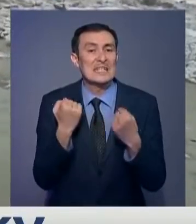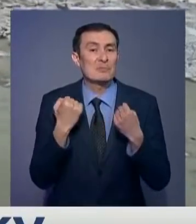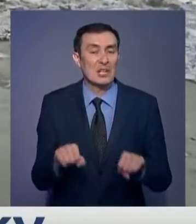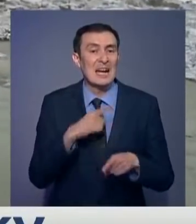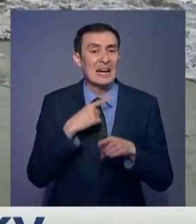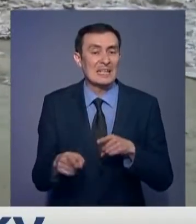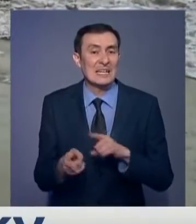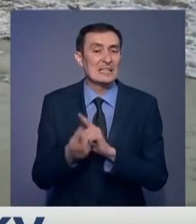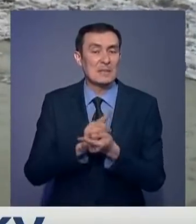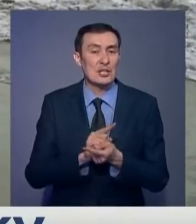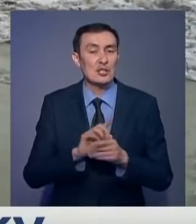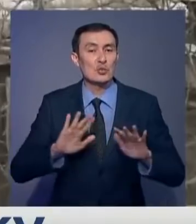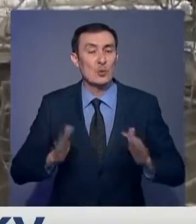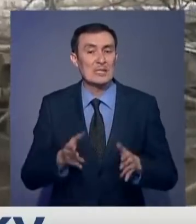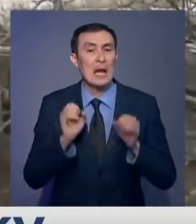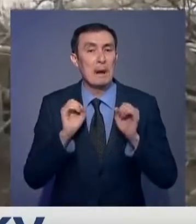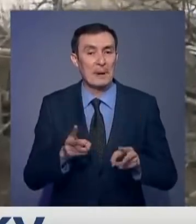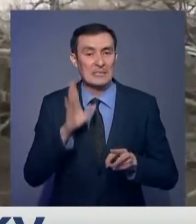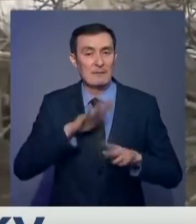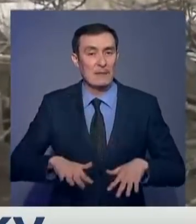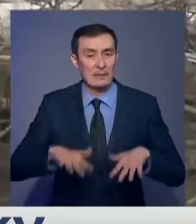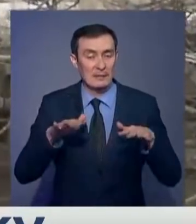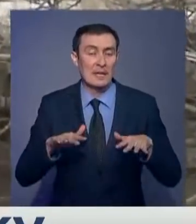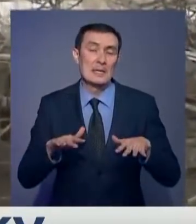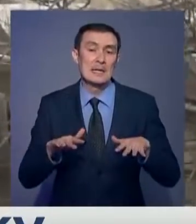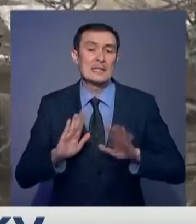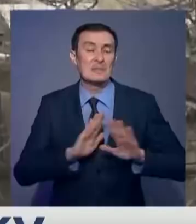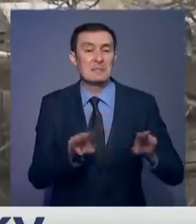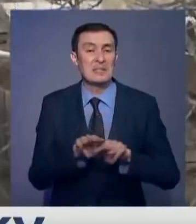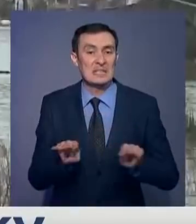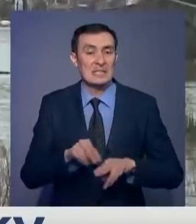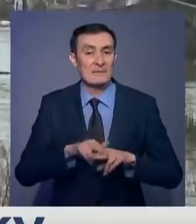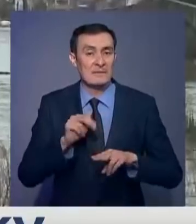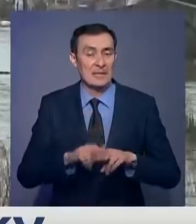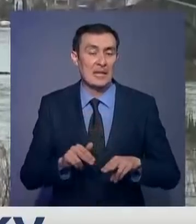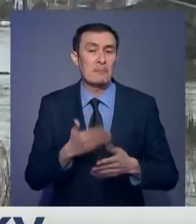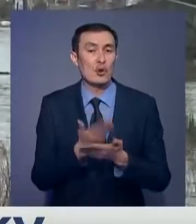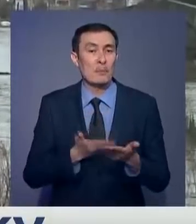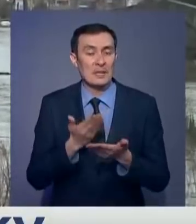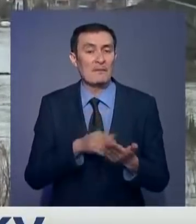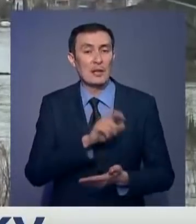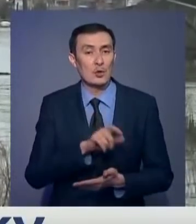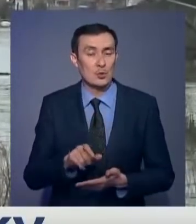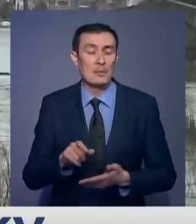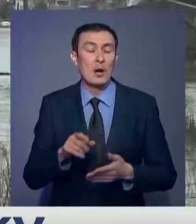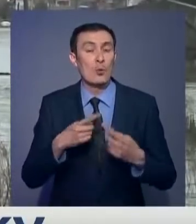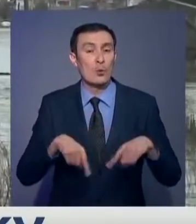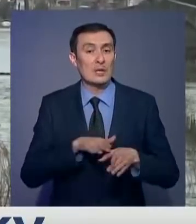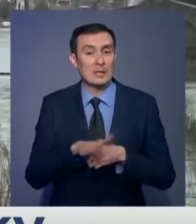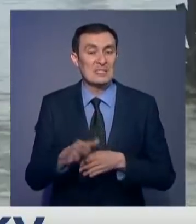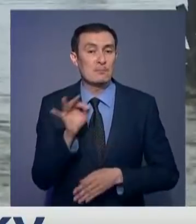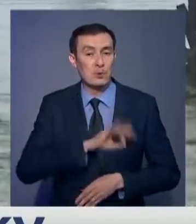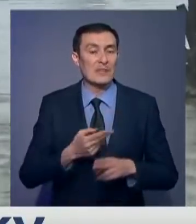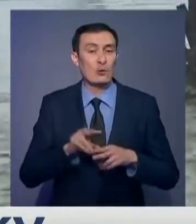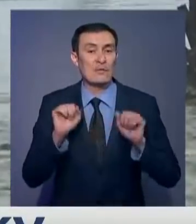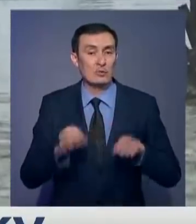избежать резких изменений ситуации и опасных последствий. Замминистра внутренних дел страны порекомендовал местным исполнительным органам использовать